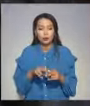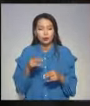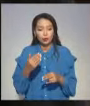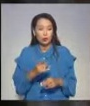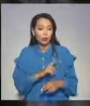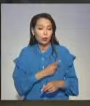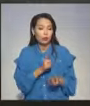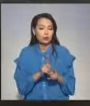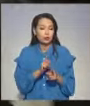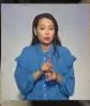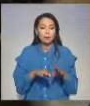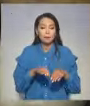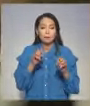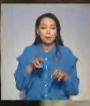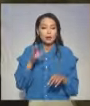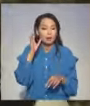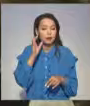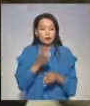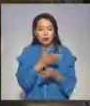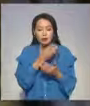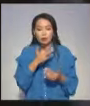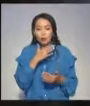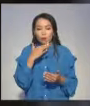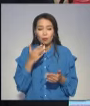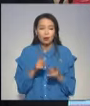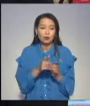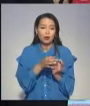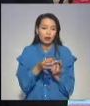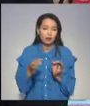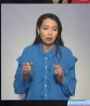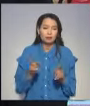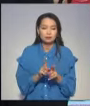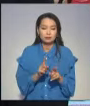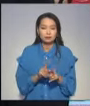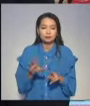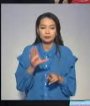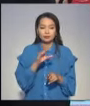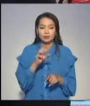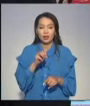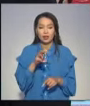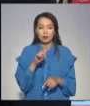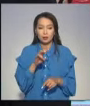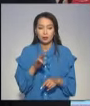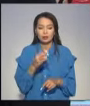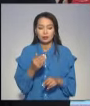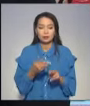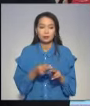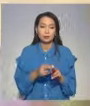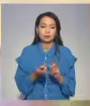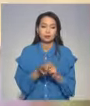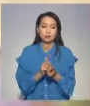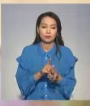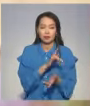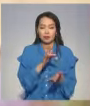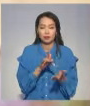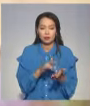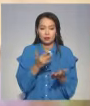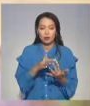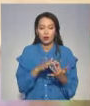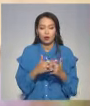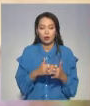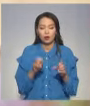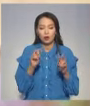өнерін шыңдайтын маман таппаймыз. Көбі елді мекен десе ат тонын ала қашады. Ал Аман Алинов болса керісінше қаладан ауылға